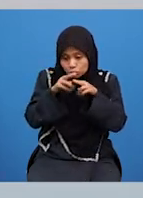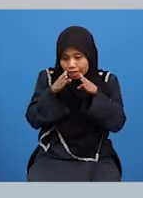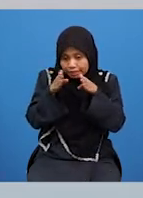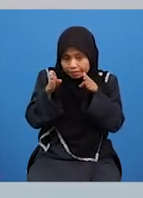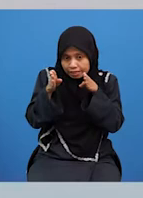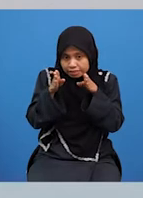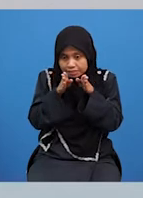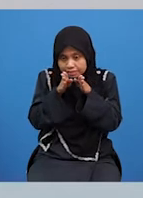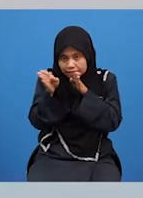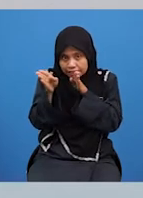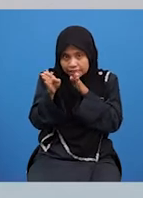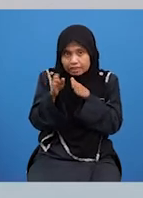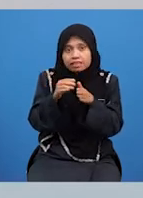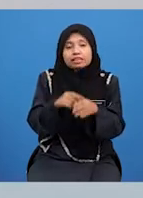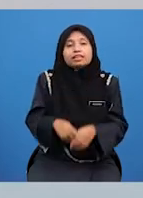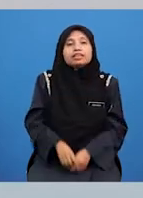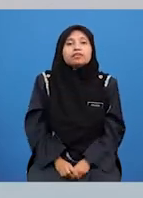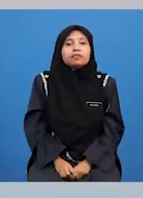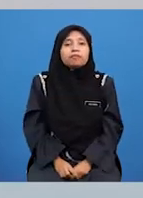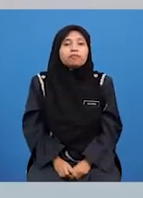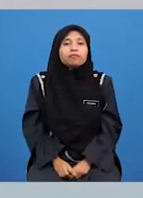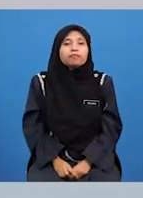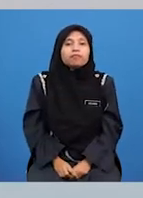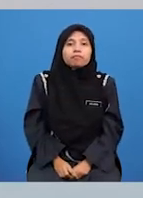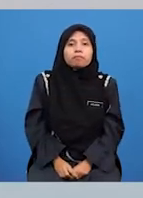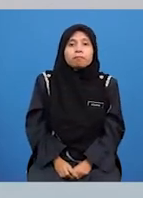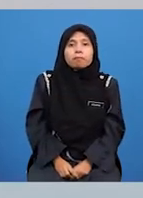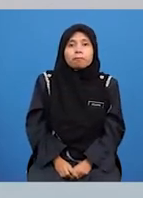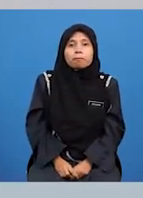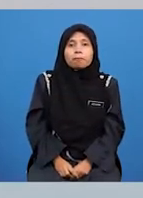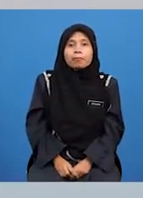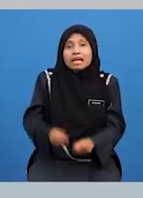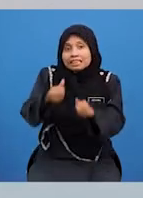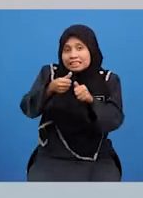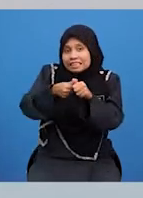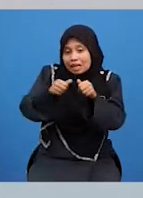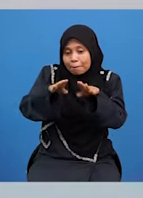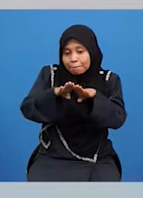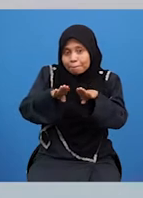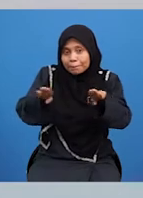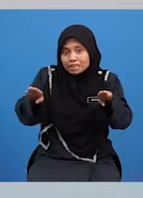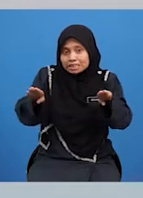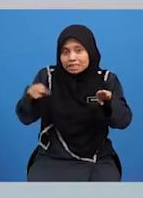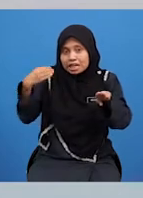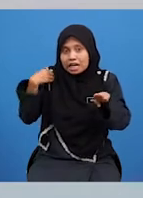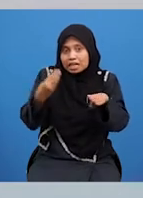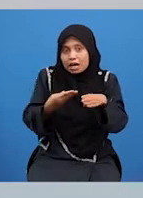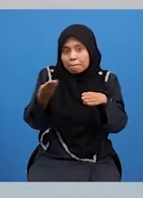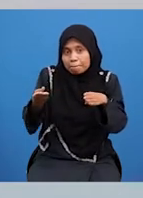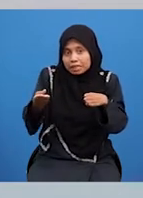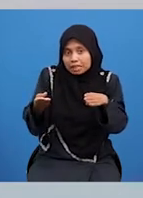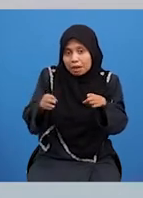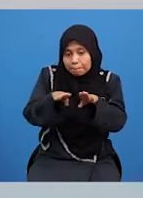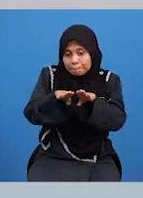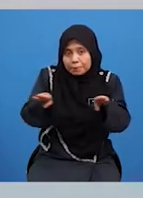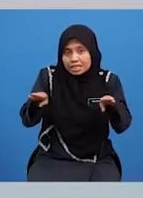pula. Ingat tu. Betul, dan setiap perbezaan kedudukan objek akan memberi perbezaan kepada teknik lakaran. Maksudnya